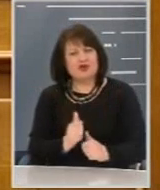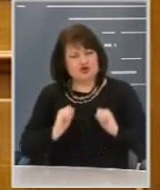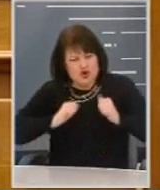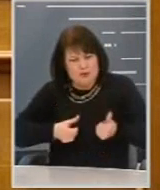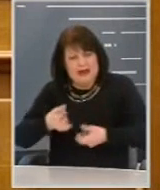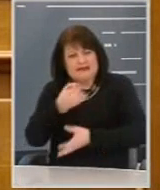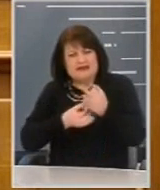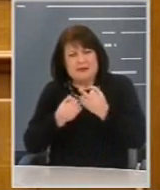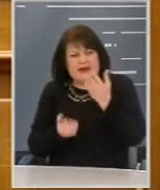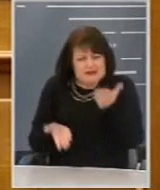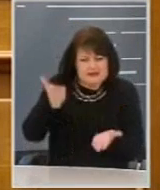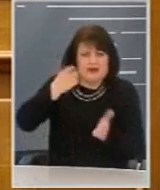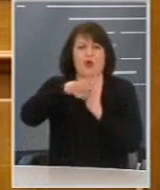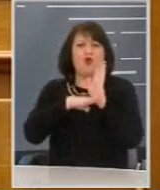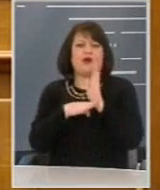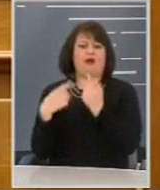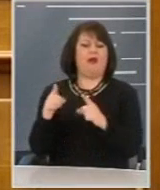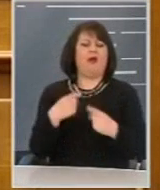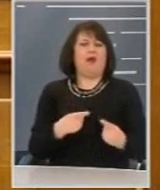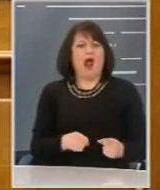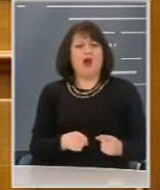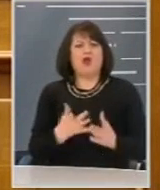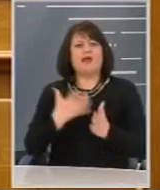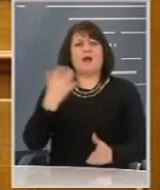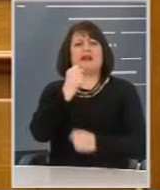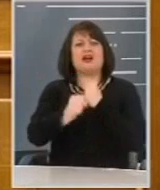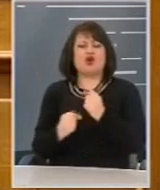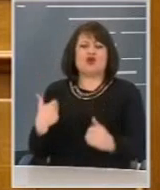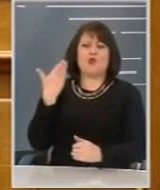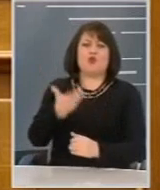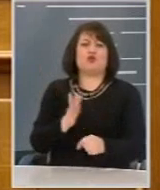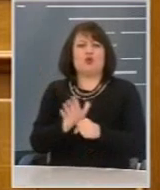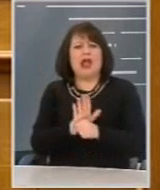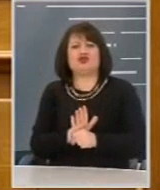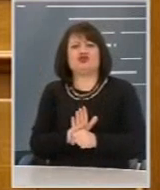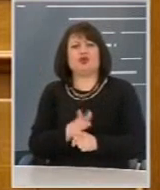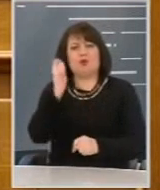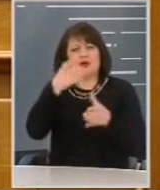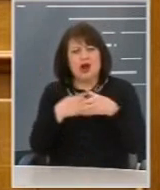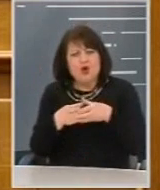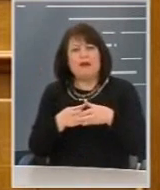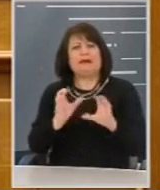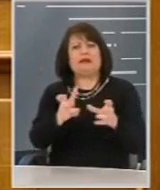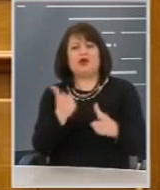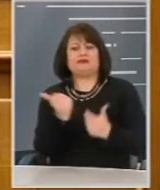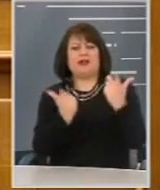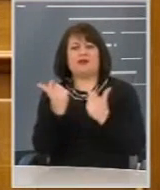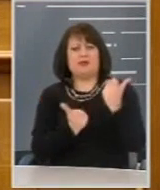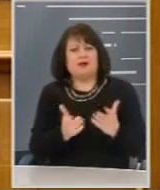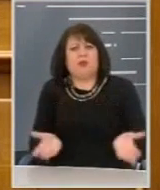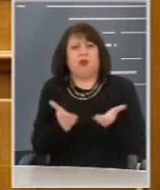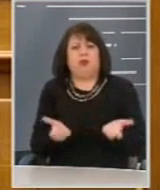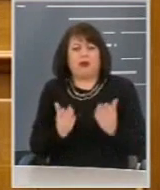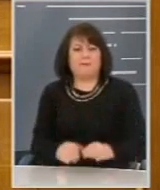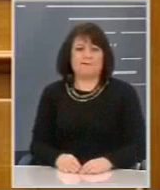πείτε ότι δεν υπάρχουν ανισότιμοι όροι και δεν υπήρχαν για μια δεκαπενταετία τουλάχιστον στον δανεισμό και των κομμάτων και των μέσων ενημέρωσης? Η Νέα Δημοκρατία,